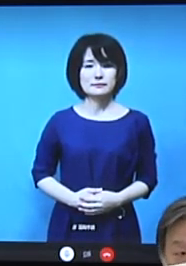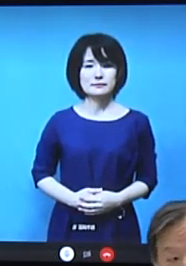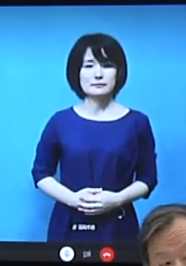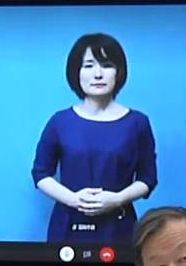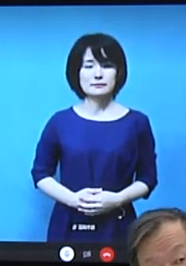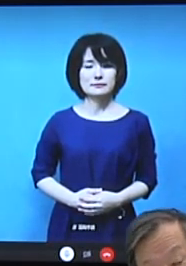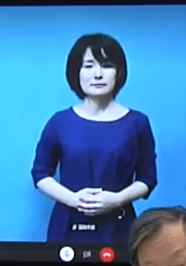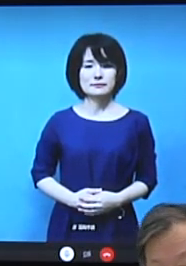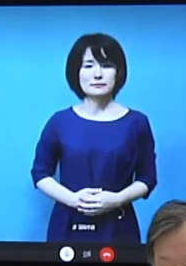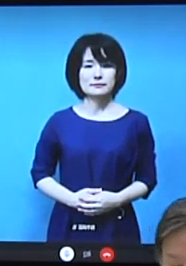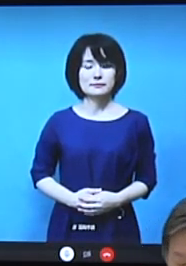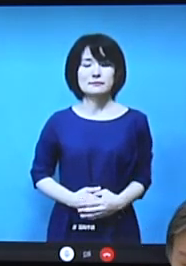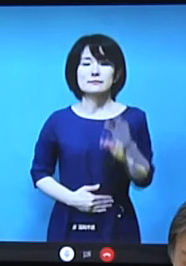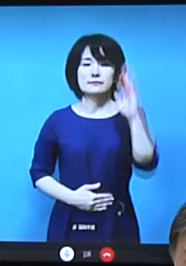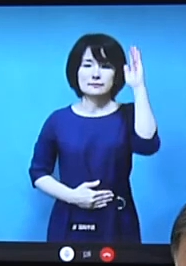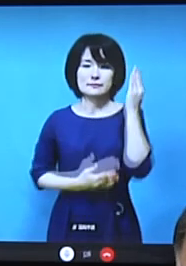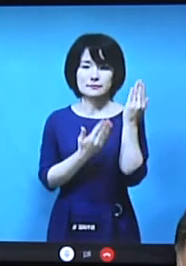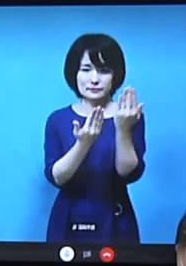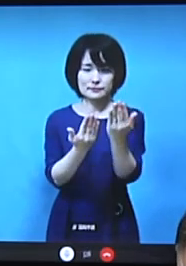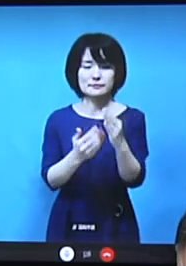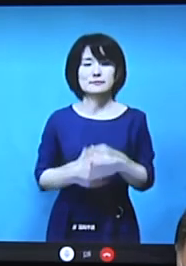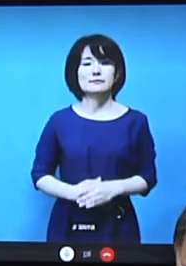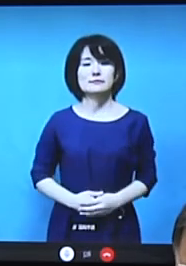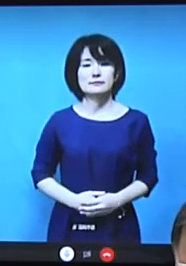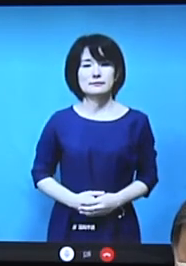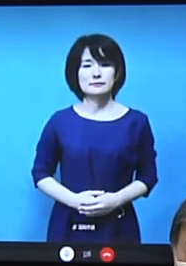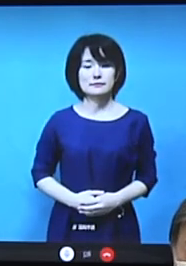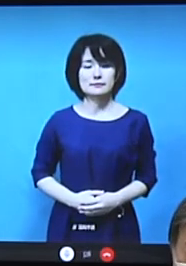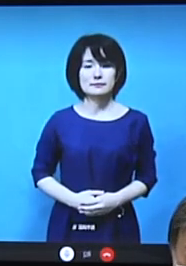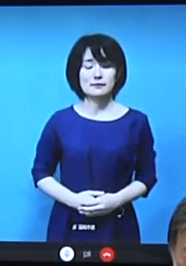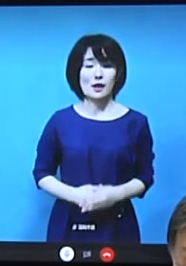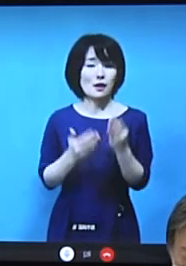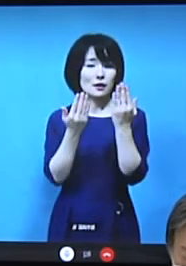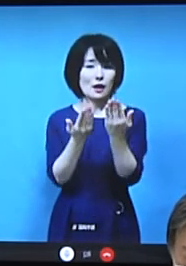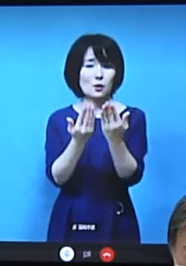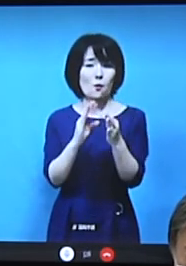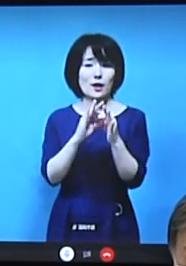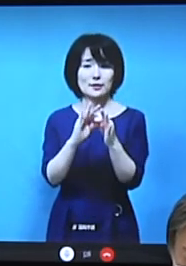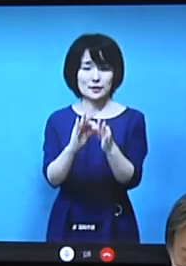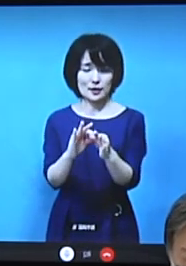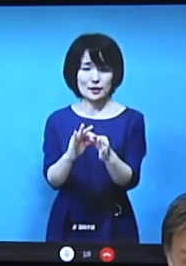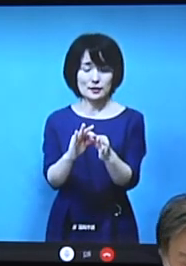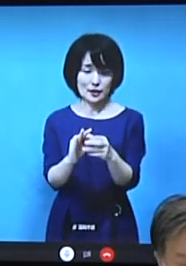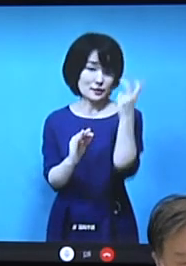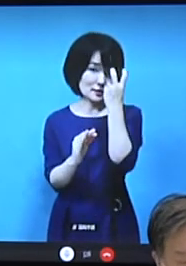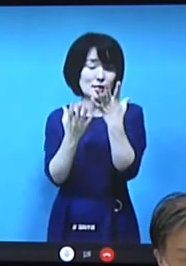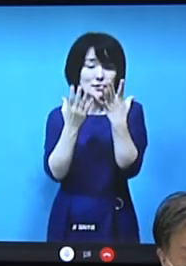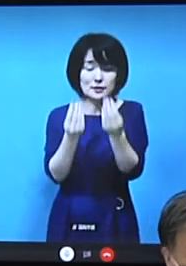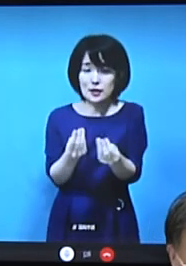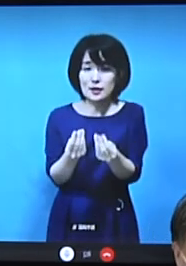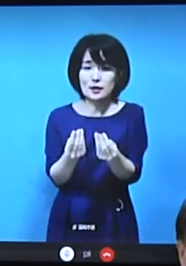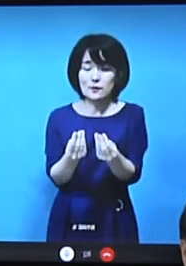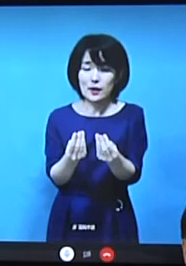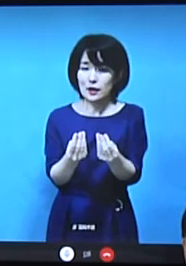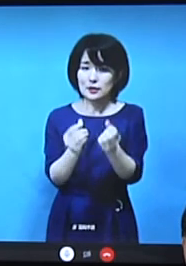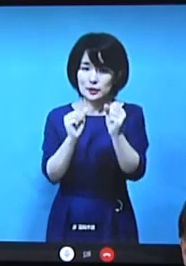たびたびすいません、MRO の平です。学校関連ですでに検査を行った人っていうのはいらっしゃるんでしょうか。